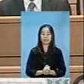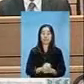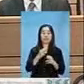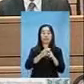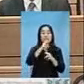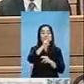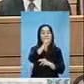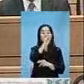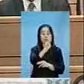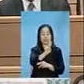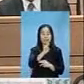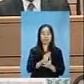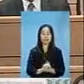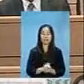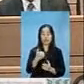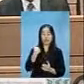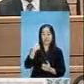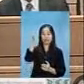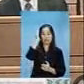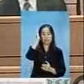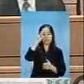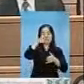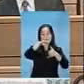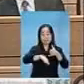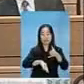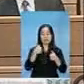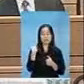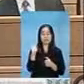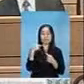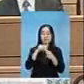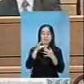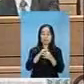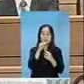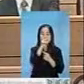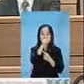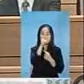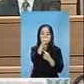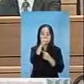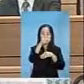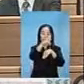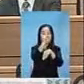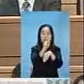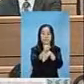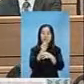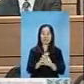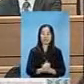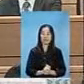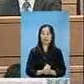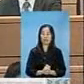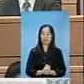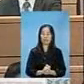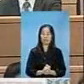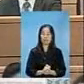เกลือท่านได้อภิปรายเสียดสีท่านประธาน อภิปร